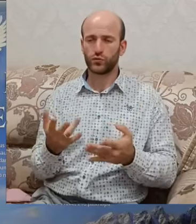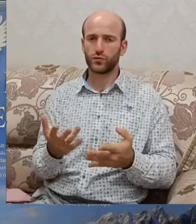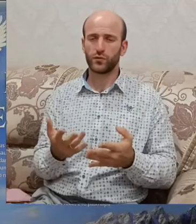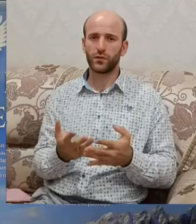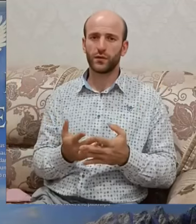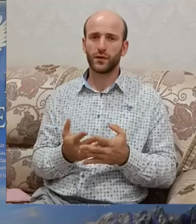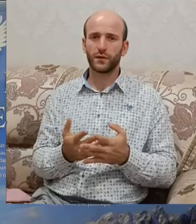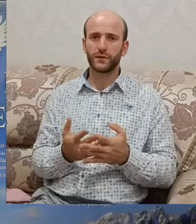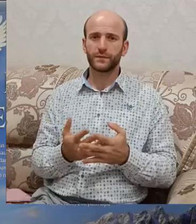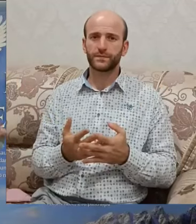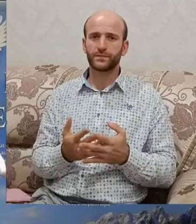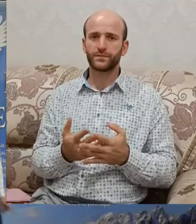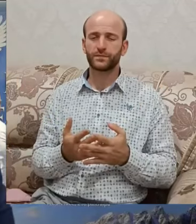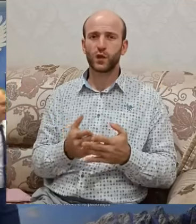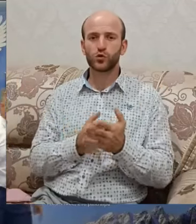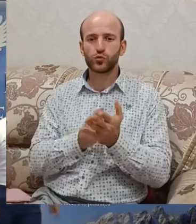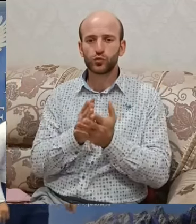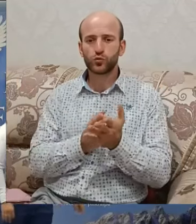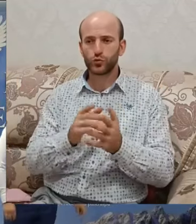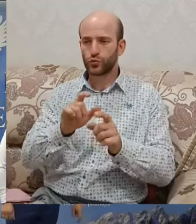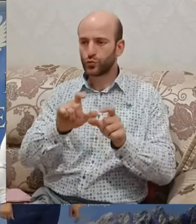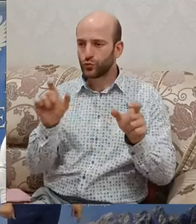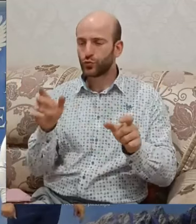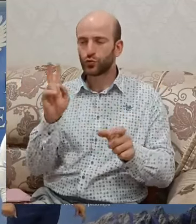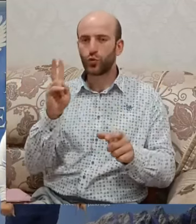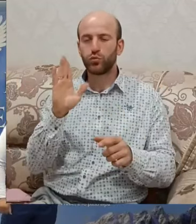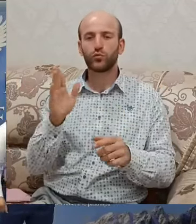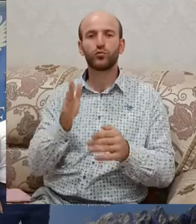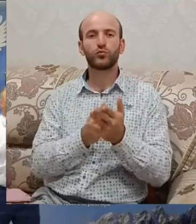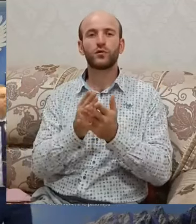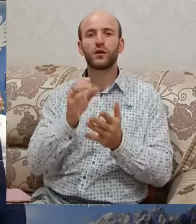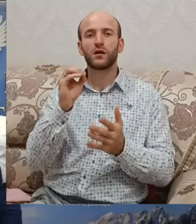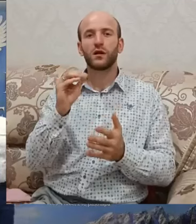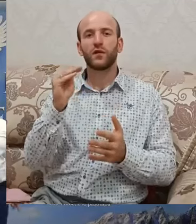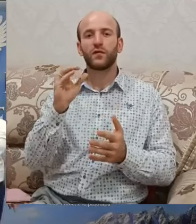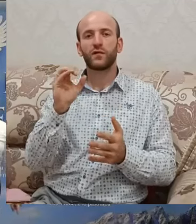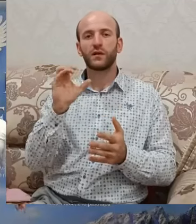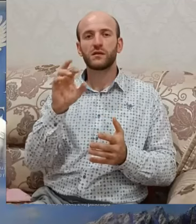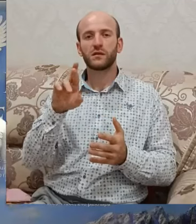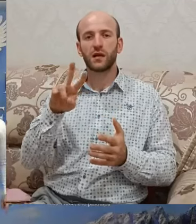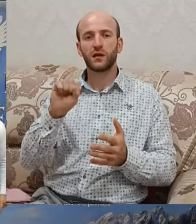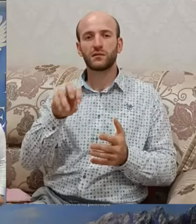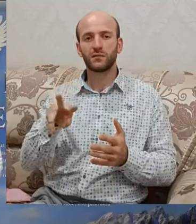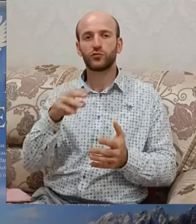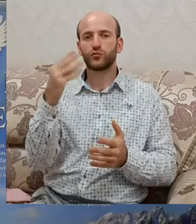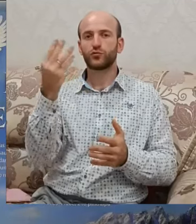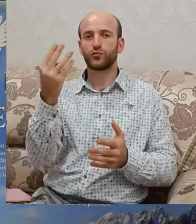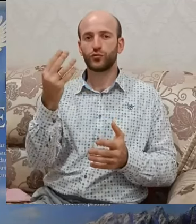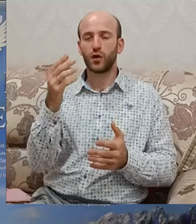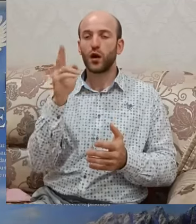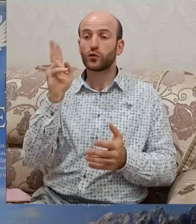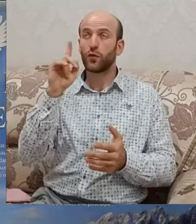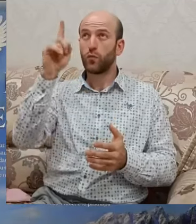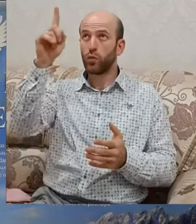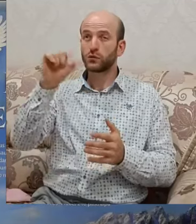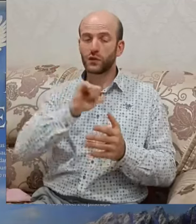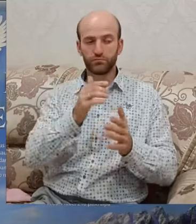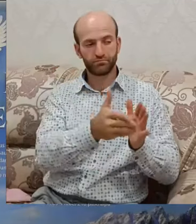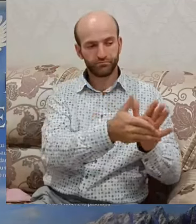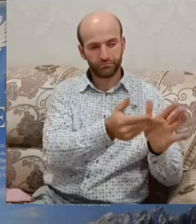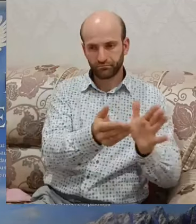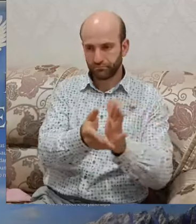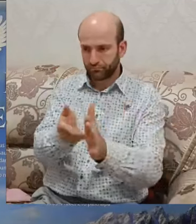4 skyriaus tarnautojai. Служители Ефесян 4. Kuriuos pašaukė Dievas. Которых призвал Бог. Kad bažnyčia